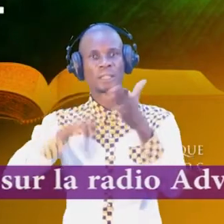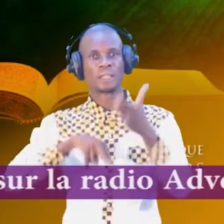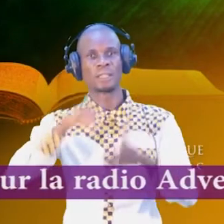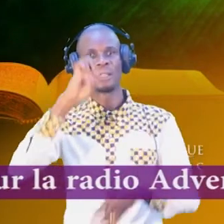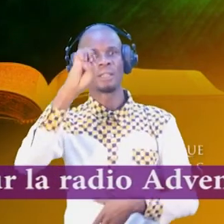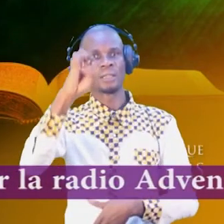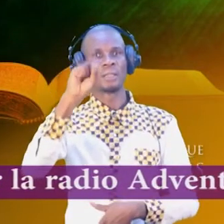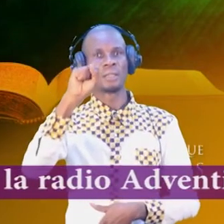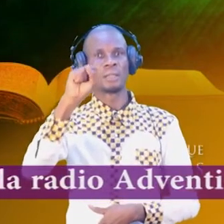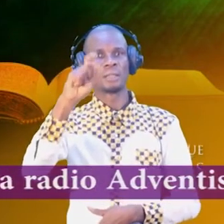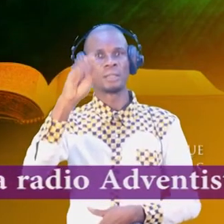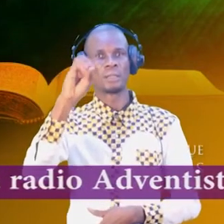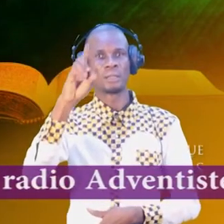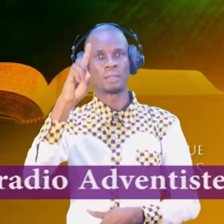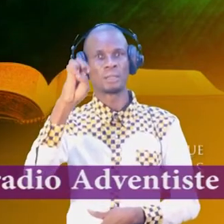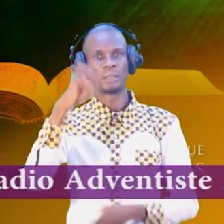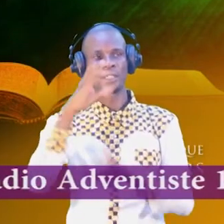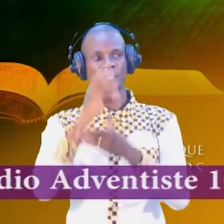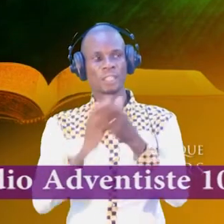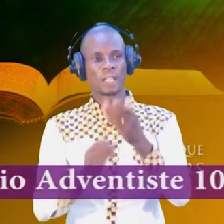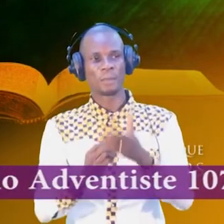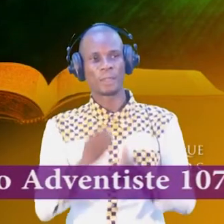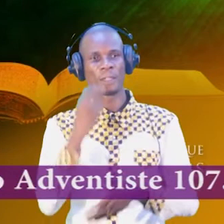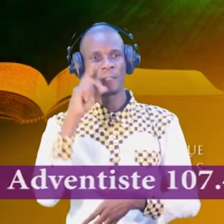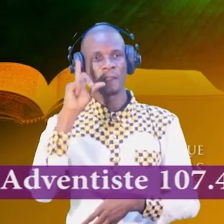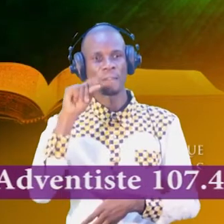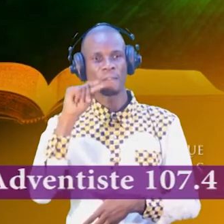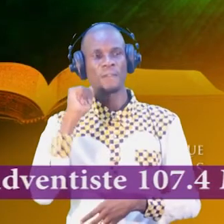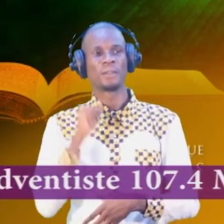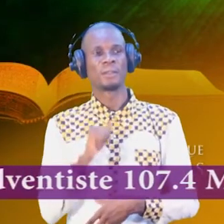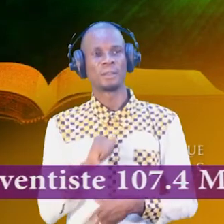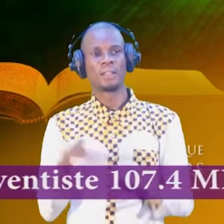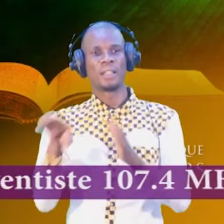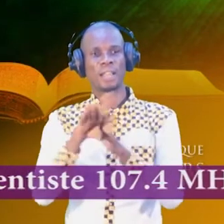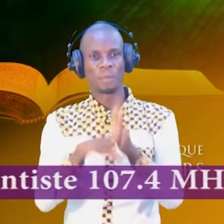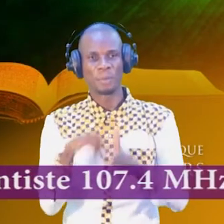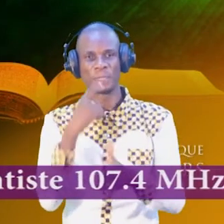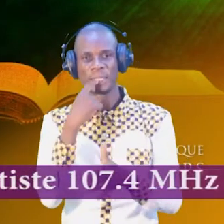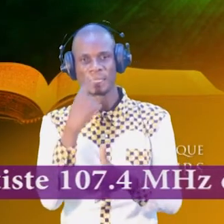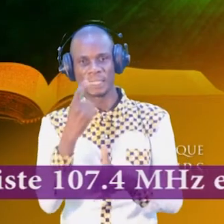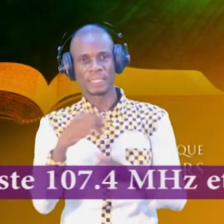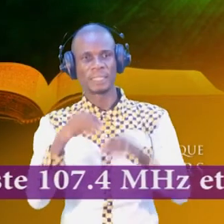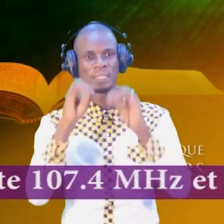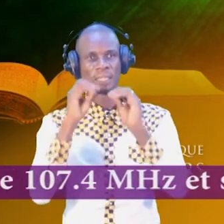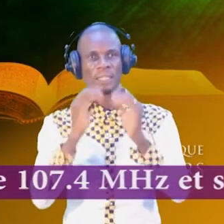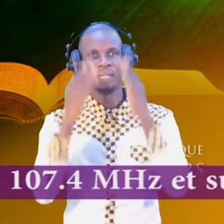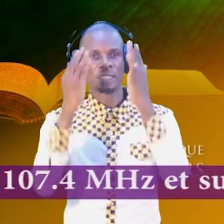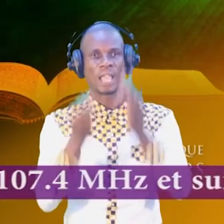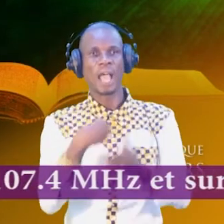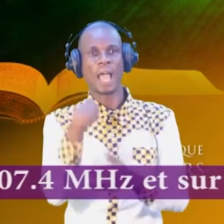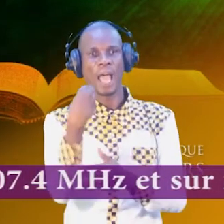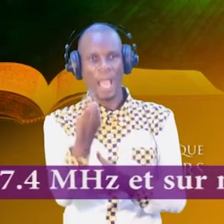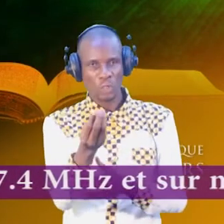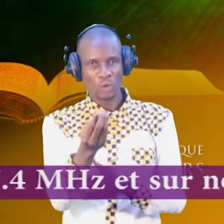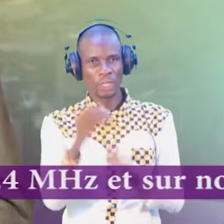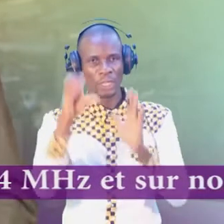alobaki maloba nyonso ete nazali yawe Nzambe na yo oyo abimisi yo na mboka na Egypto na ndako ya